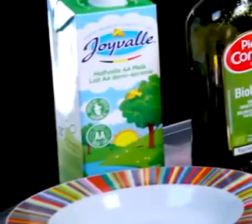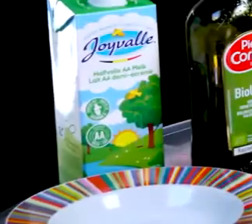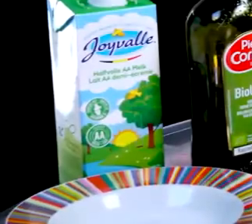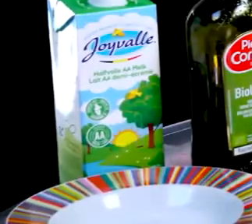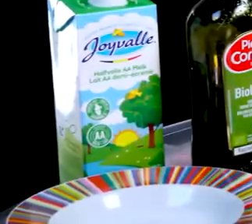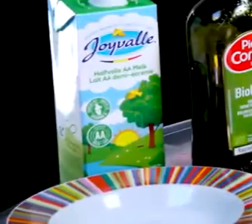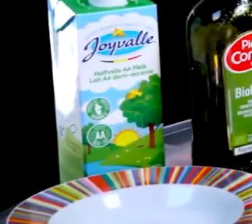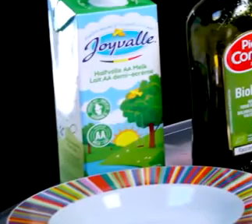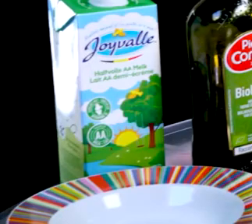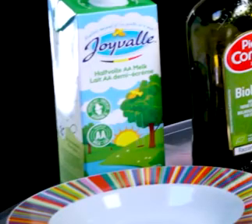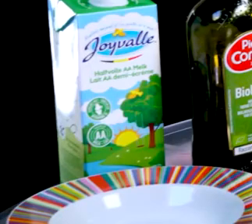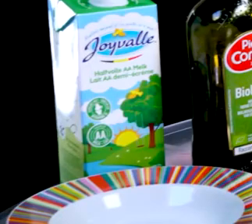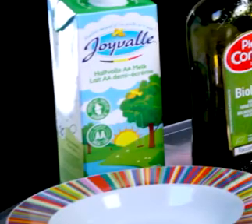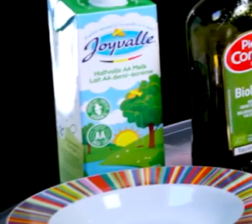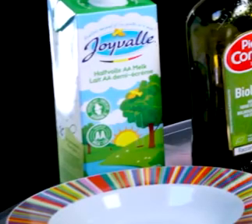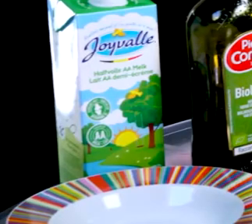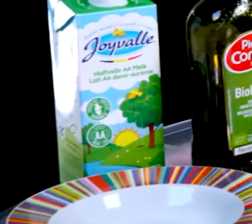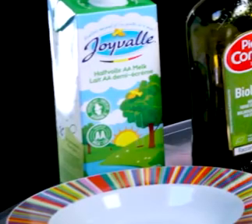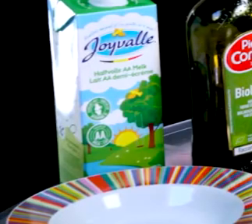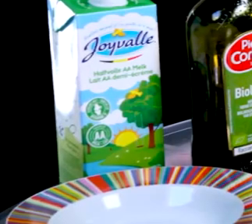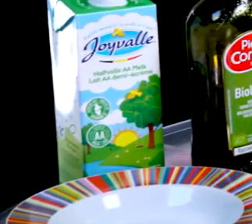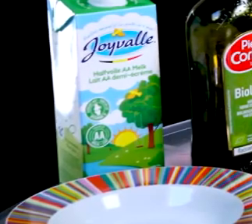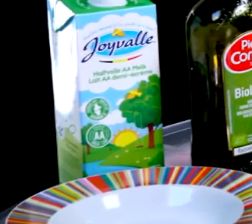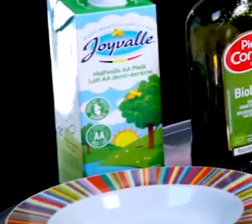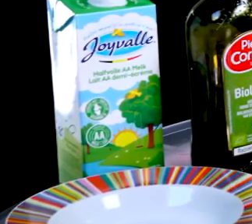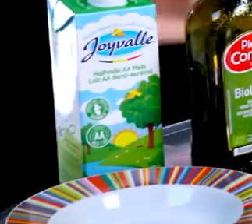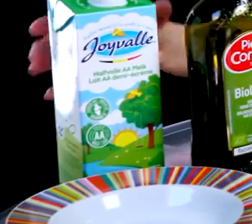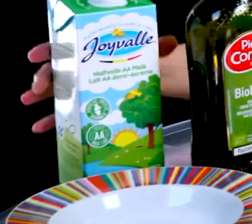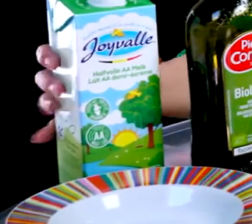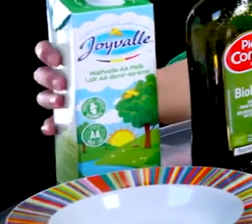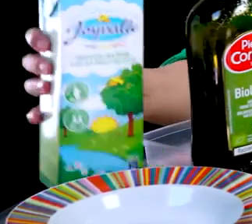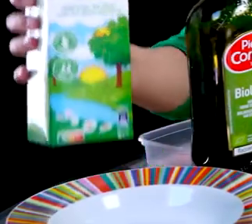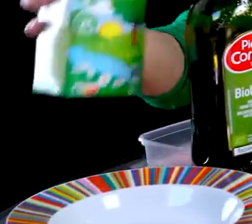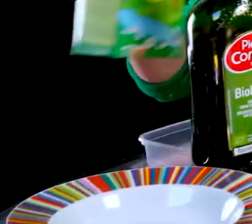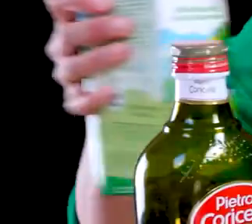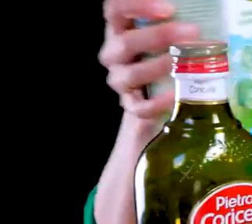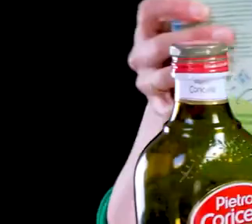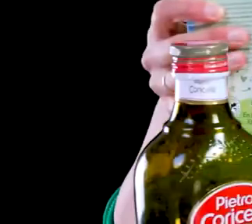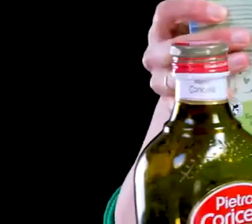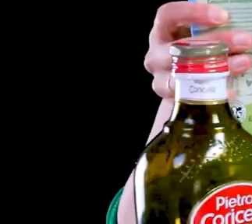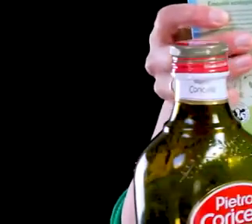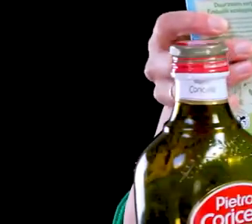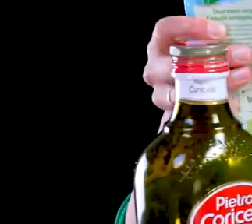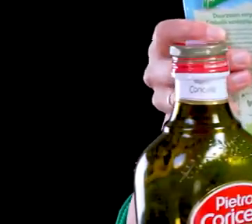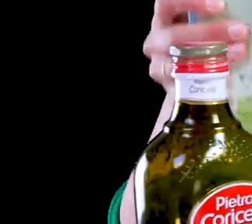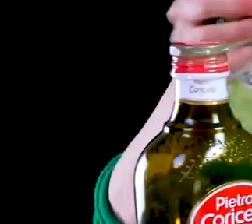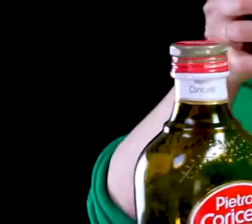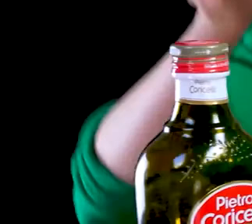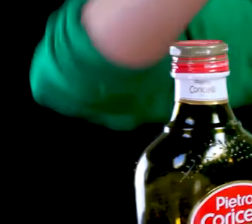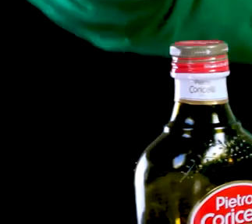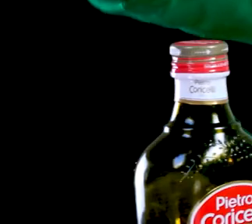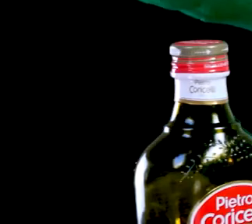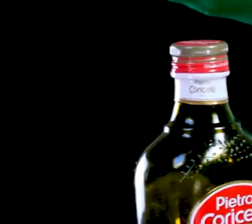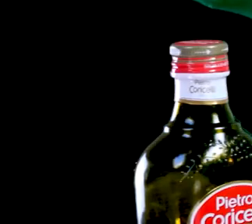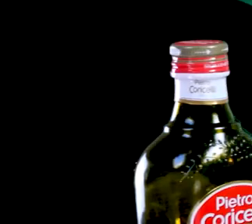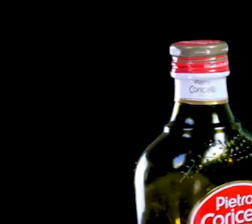vous laver les mains. Alors, je mets un peu de lait dans mon assiette creuse.